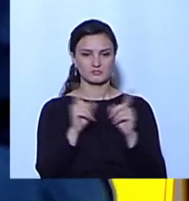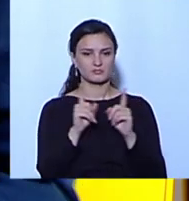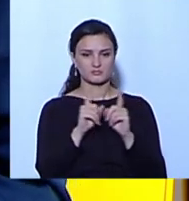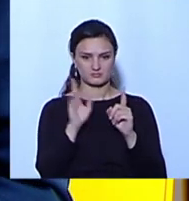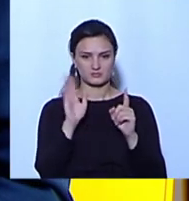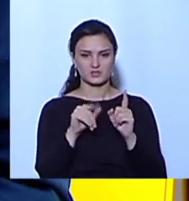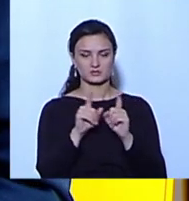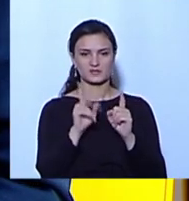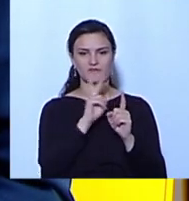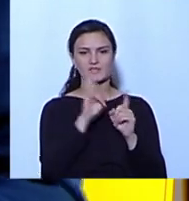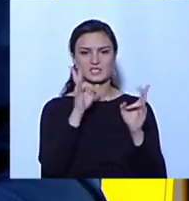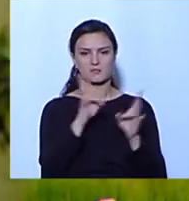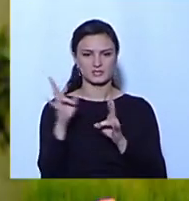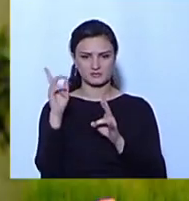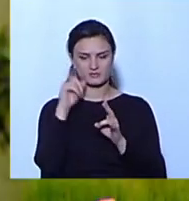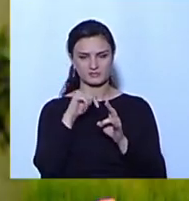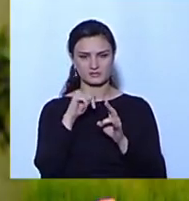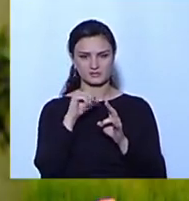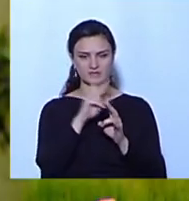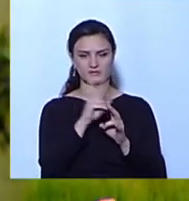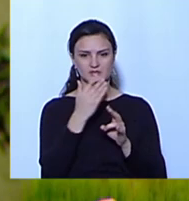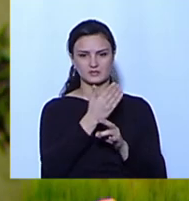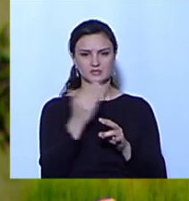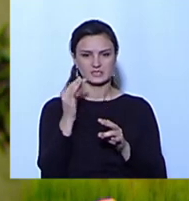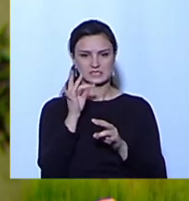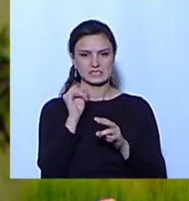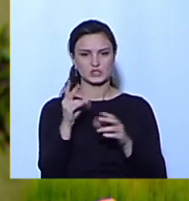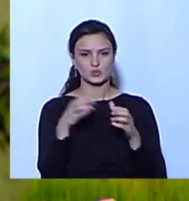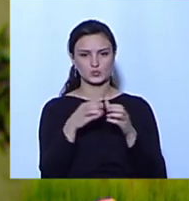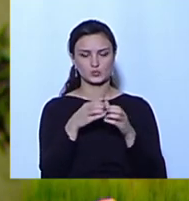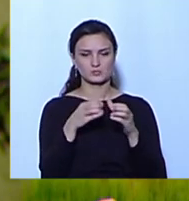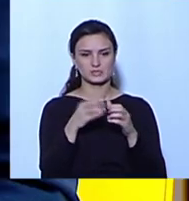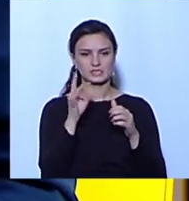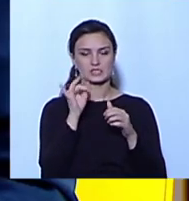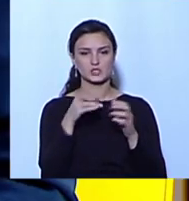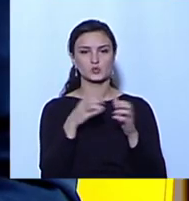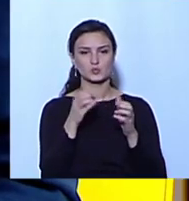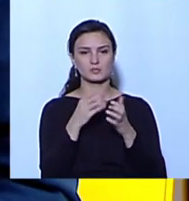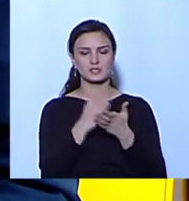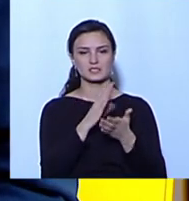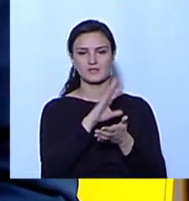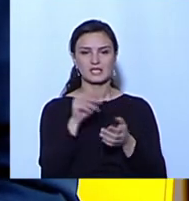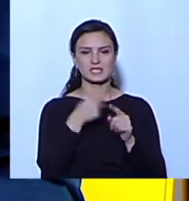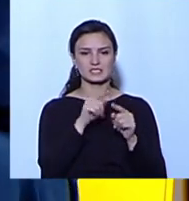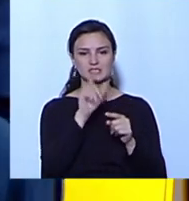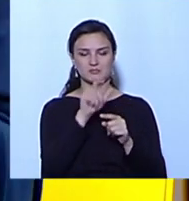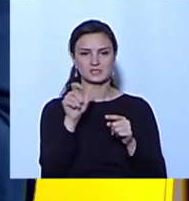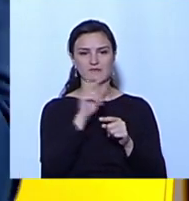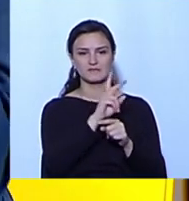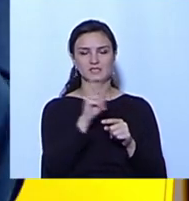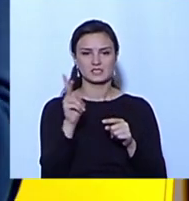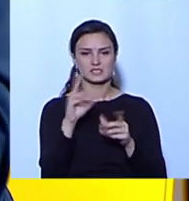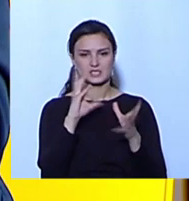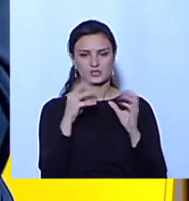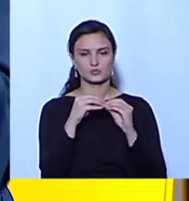ეს მაინც. ვიცით ვის ემართება, ვინ განეკუთვნება რისკის ჯგუფს. ამის რისკის ჯგუფი არის ყველა ის ადამიანი, ვისაც